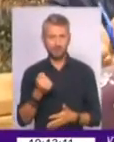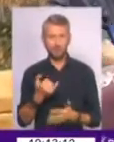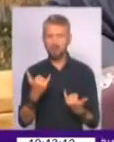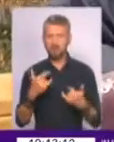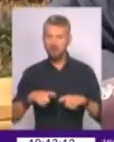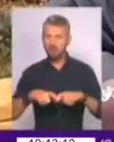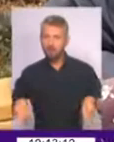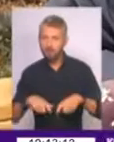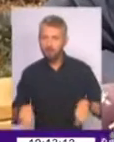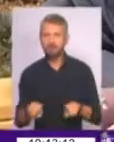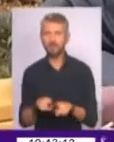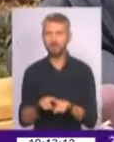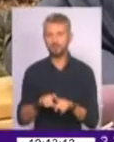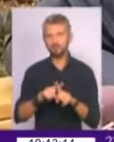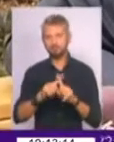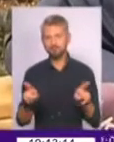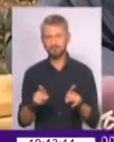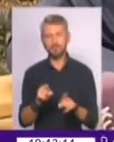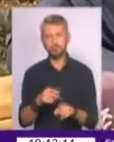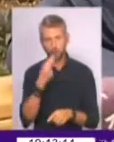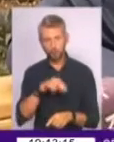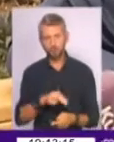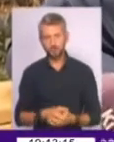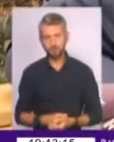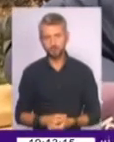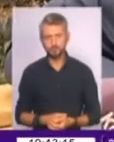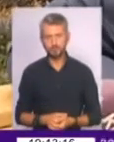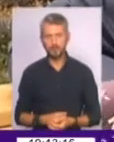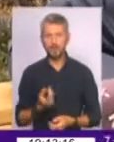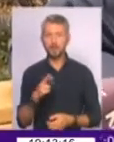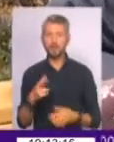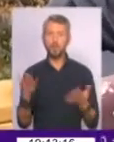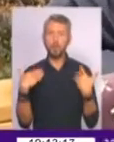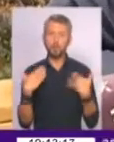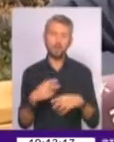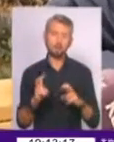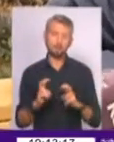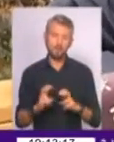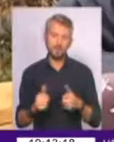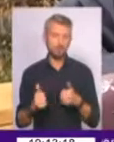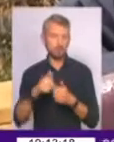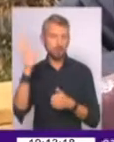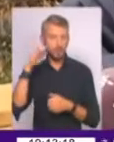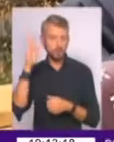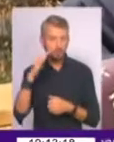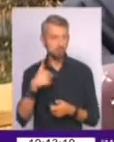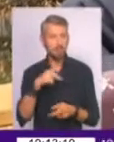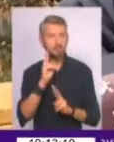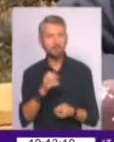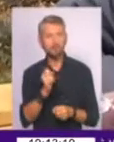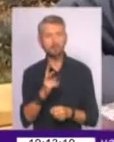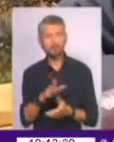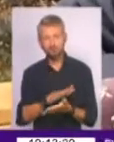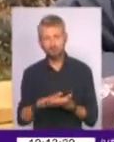лавочок, воно, звісно, стало краще. Для відпочинку, посидіти возле води, ну, не знаю, наскільки вона